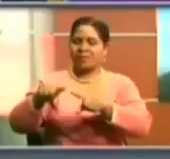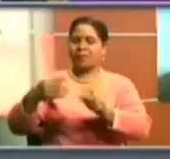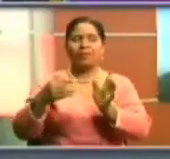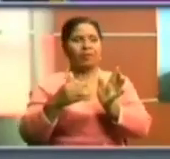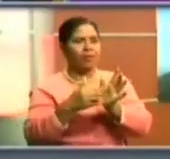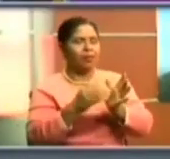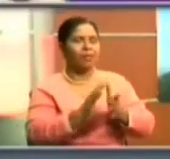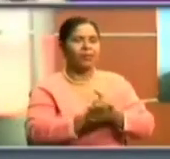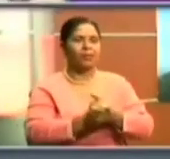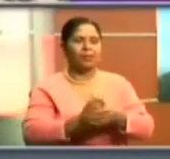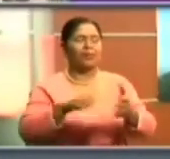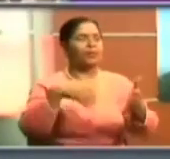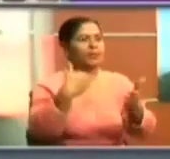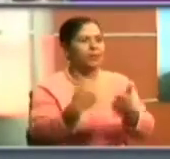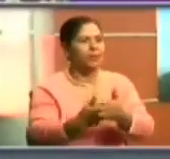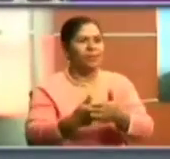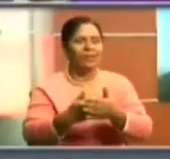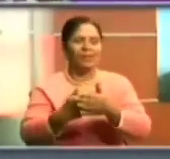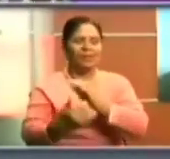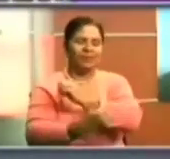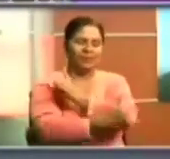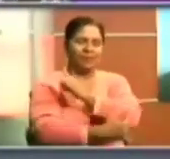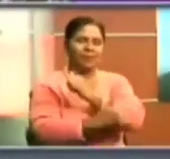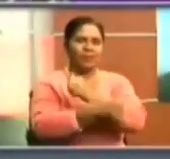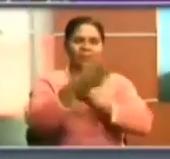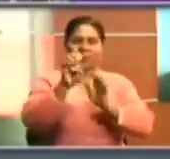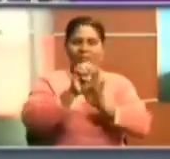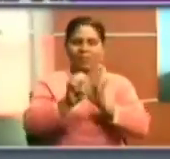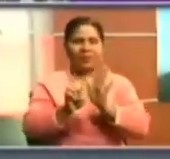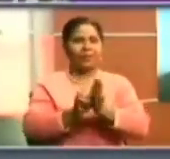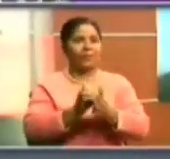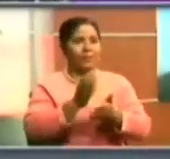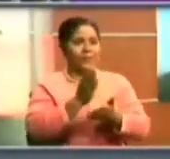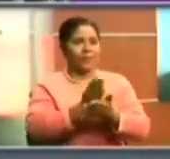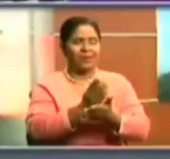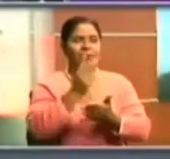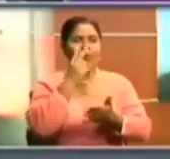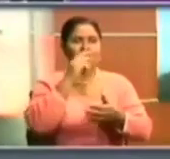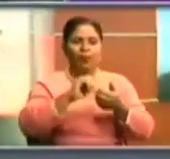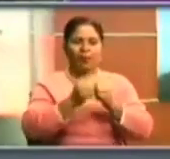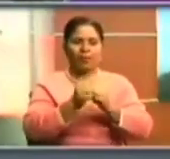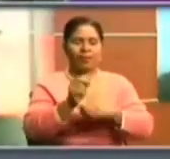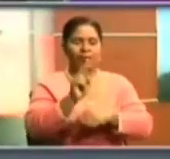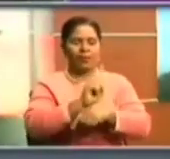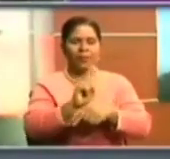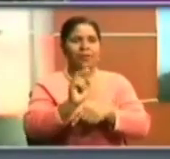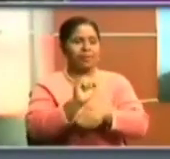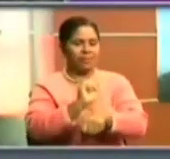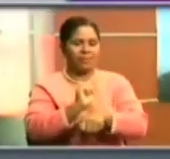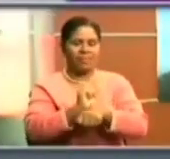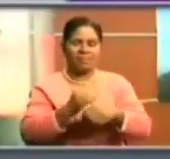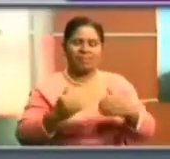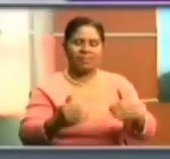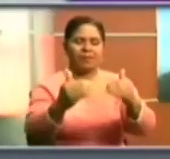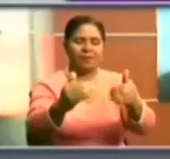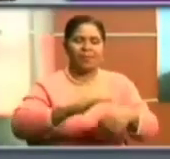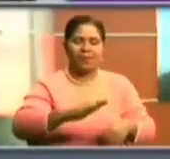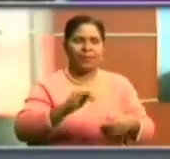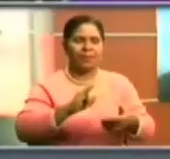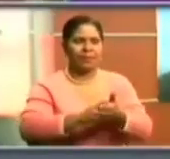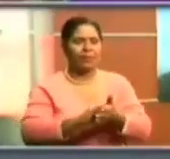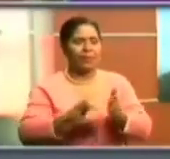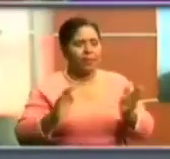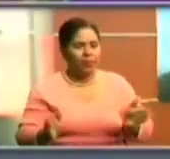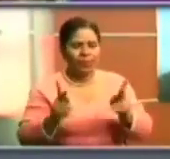esclavatrices. Rivé dans la Kilgomon, chef l'État fait un campé dans l'usine Asphatla, côté les gardes l'état fonctionnement gravel là et puis encourager ouvriers.